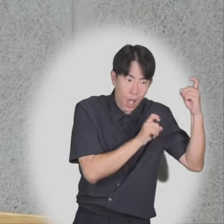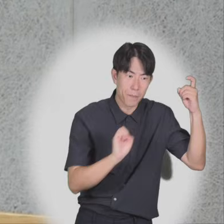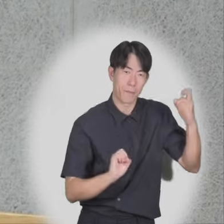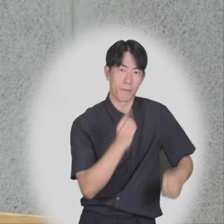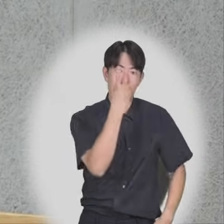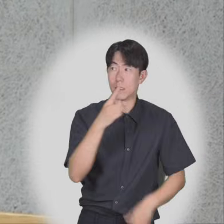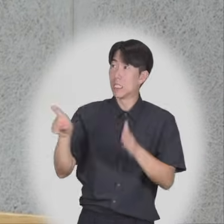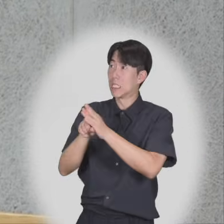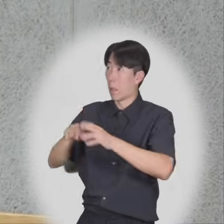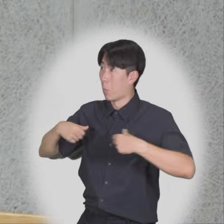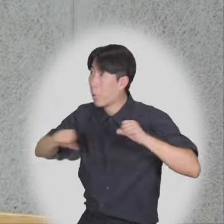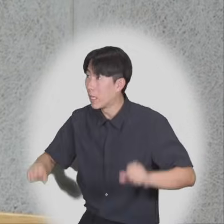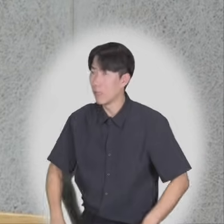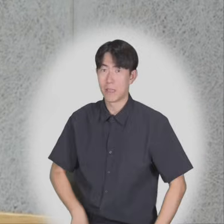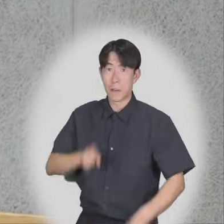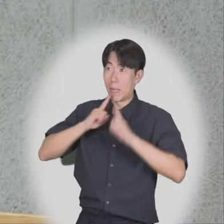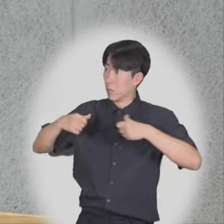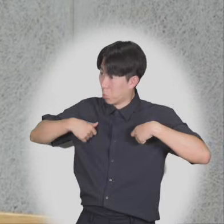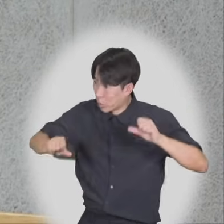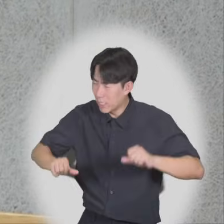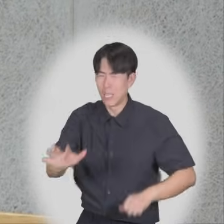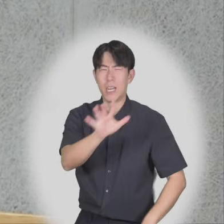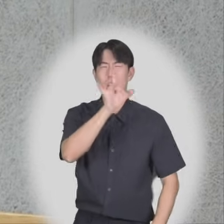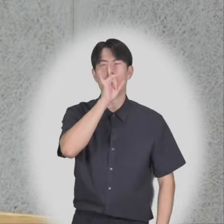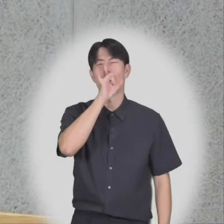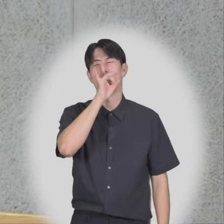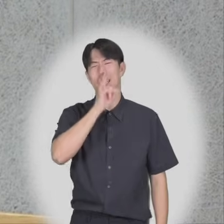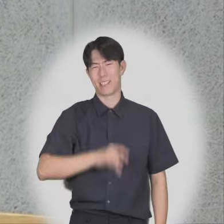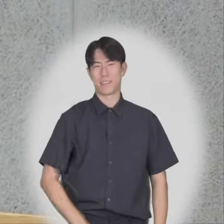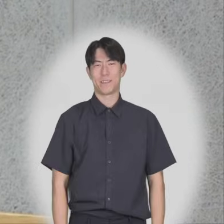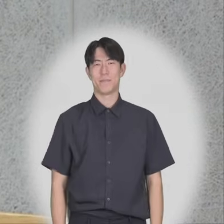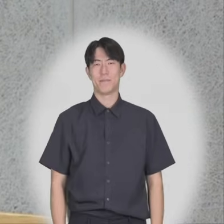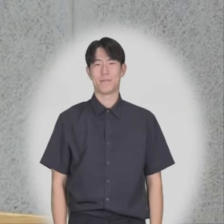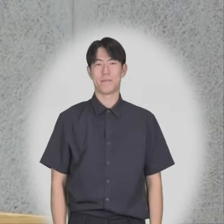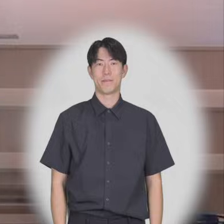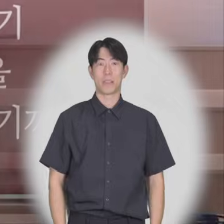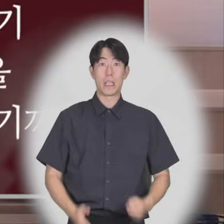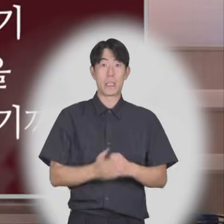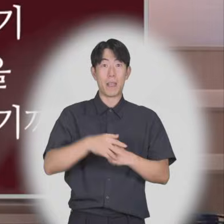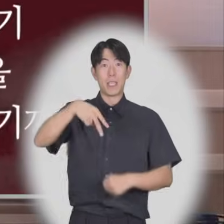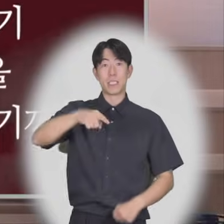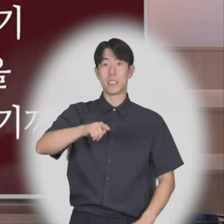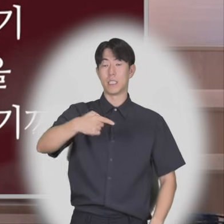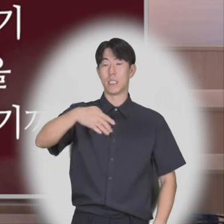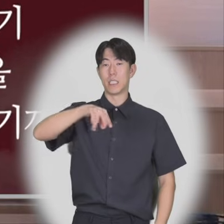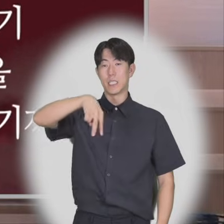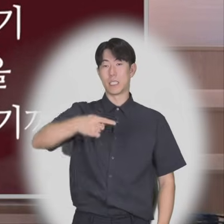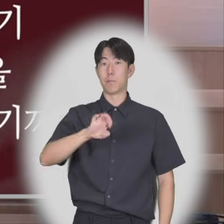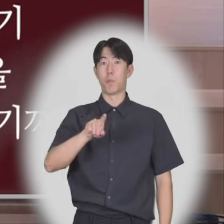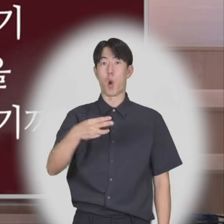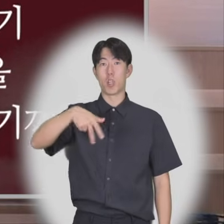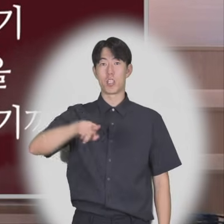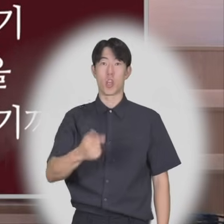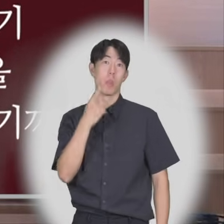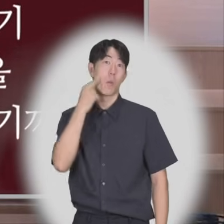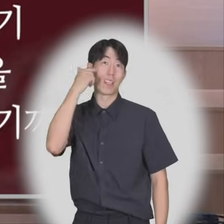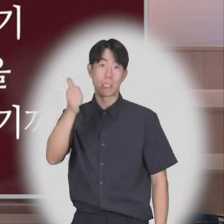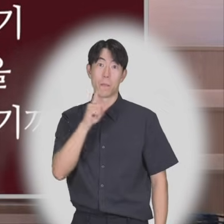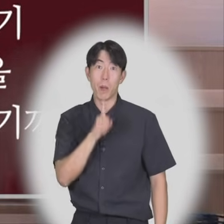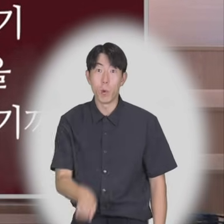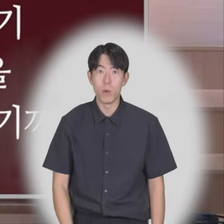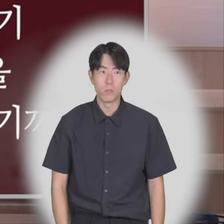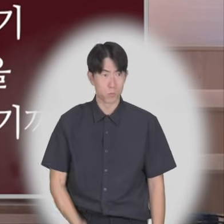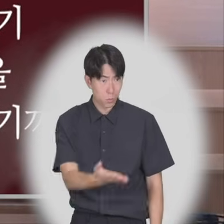말씀을 포기해서는 안 됩니다. 이런 의미에서 스펄전 목사님이 이런 얘기를 했어요. 네가